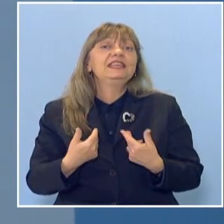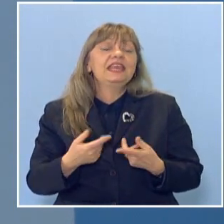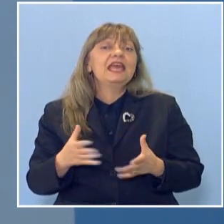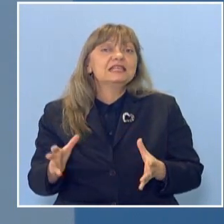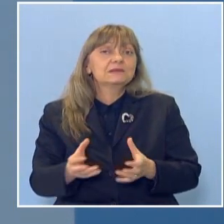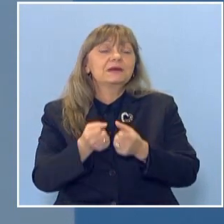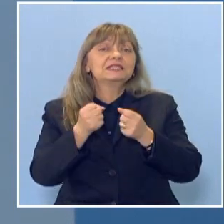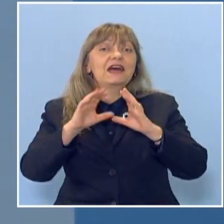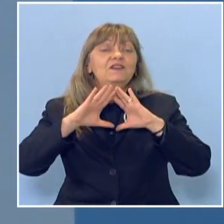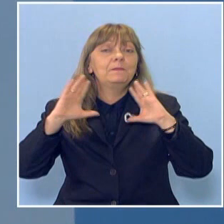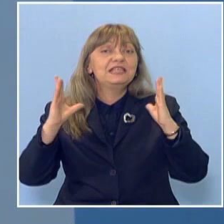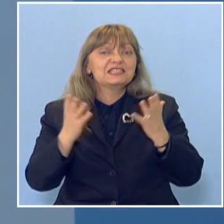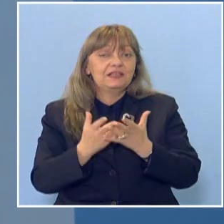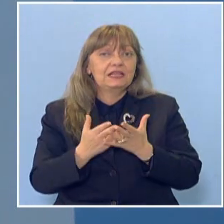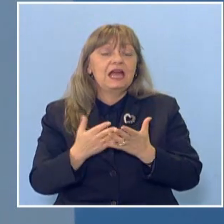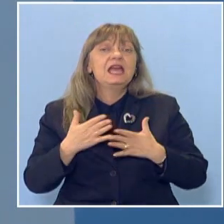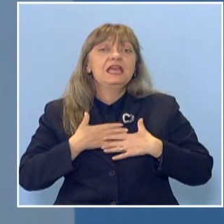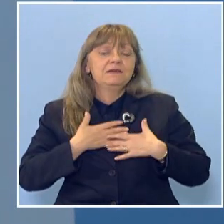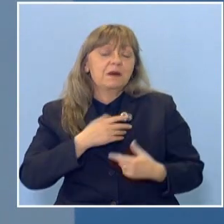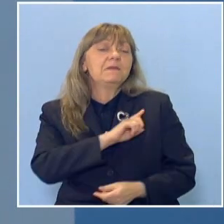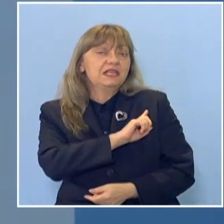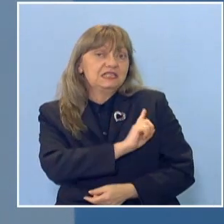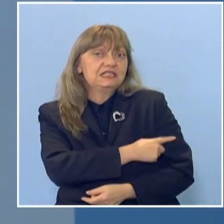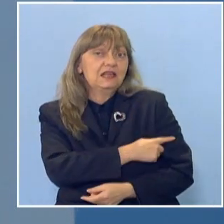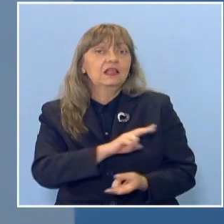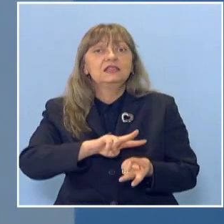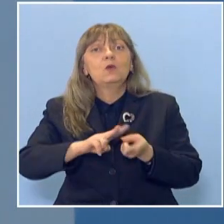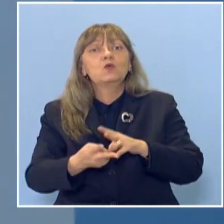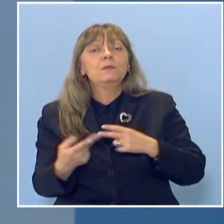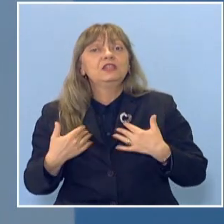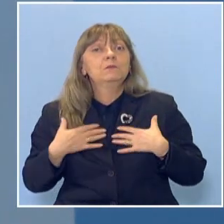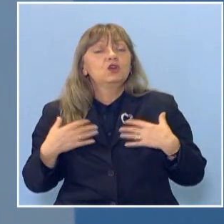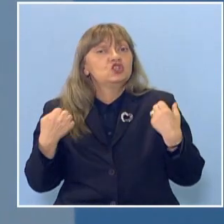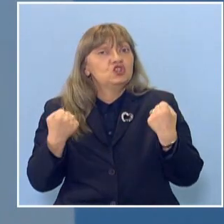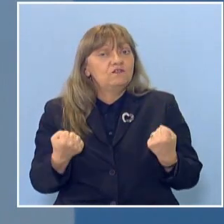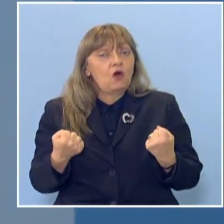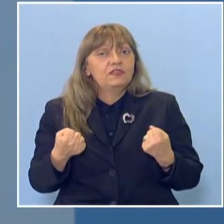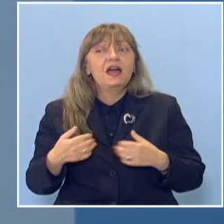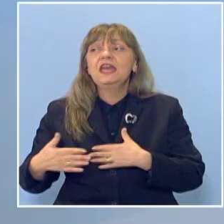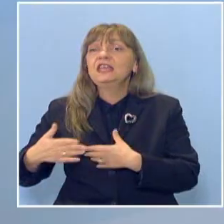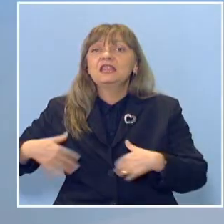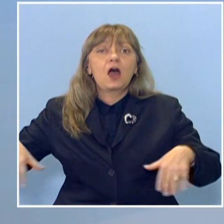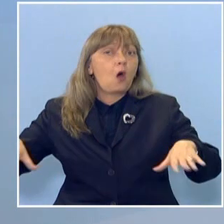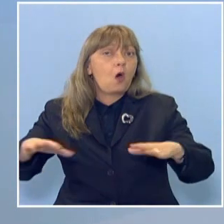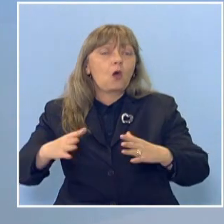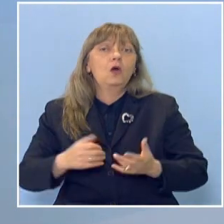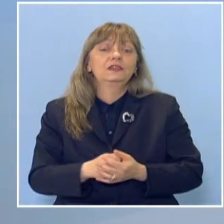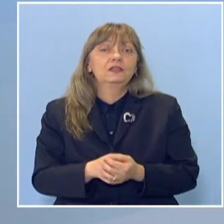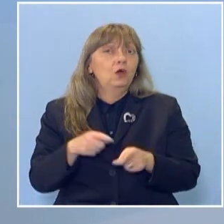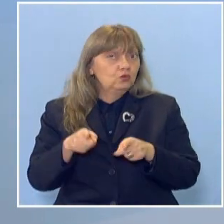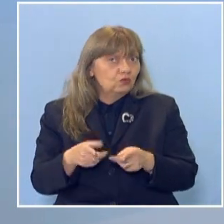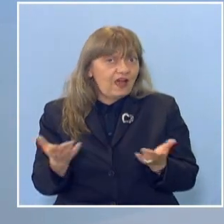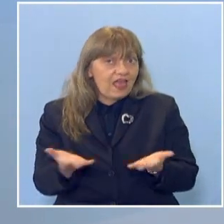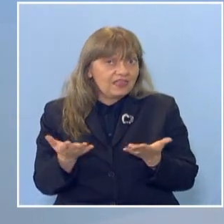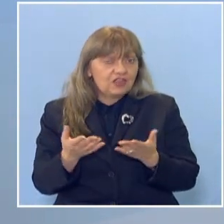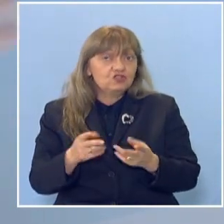света. Придобиваме сила да променим живота си и живота на околните. Това е начинът според вас да променим